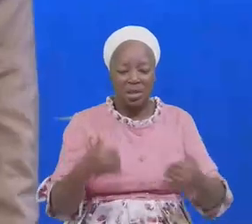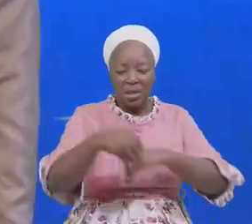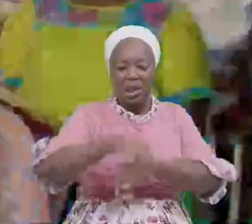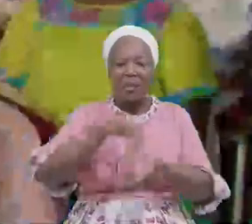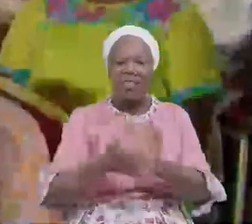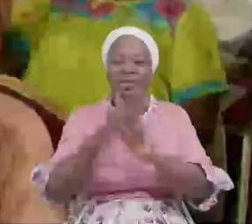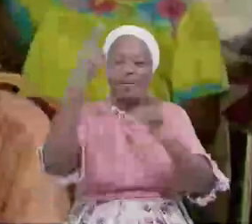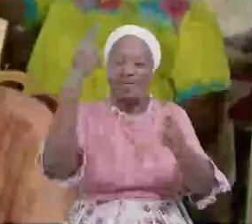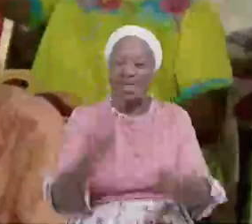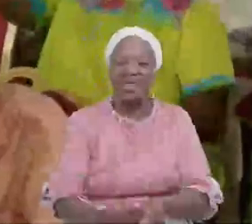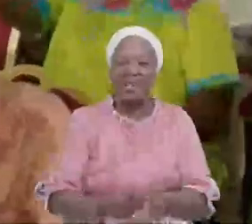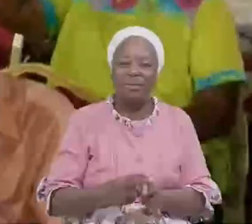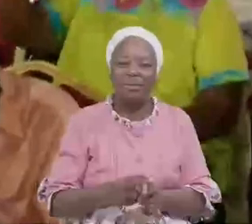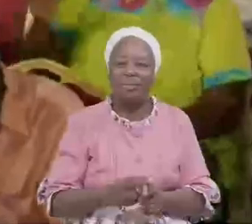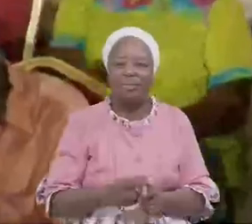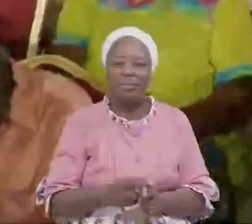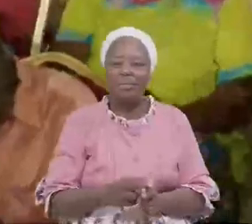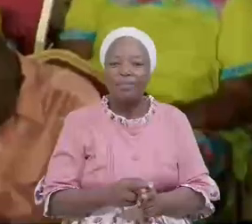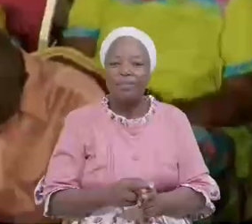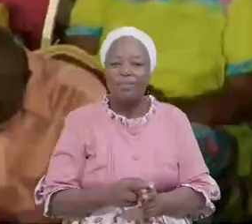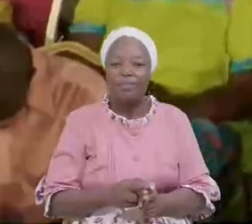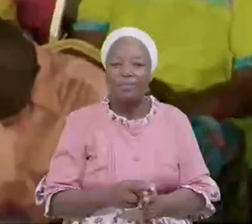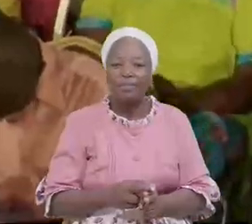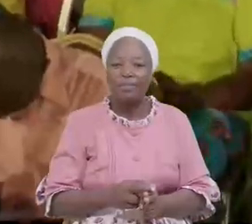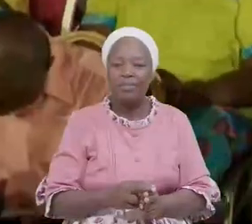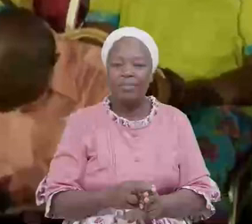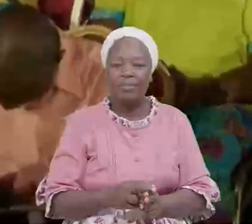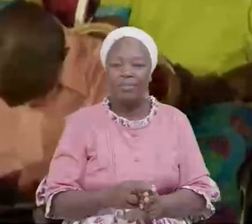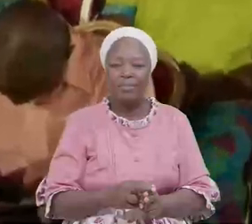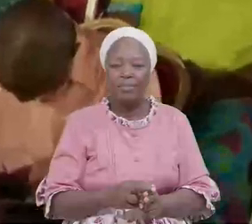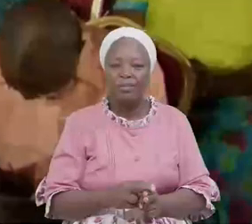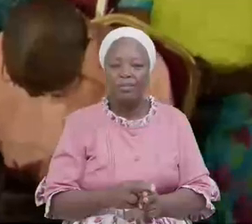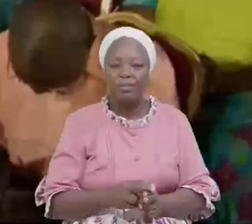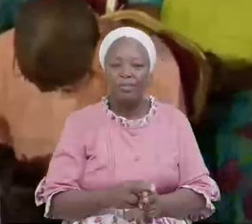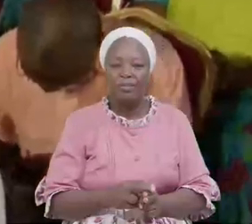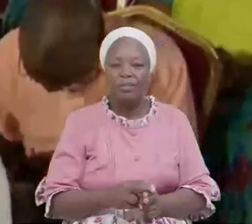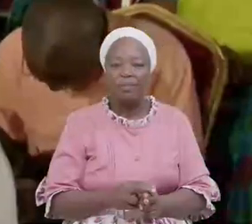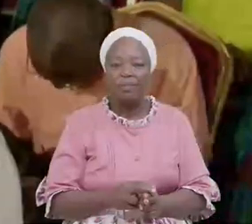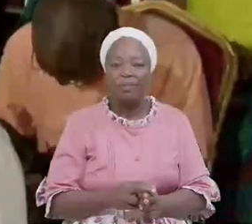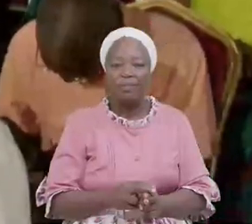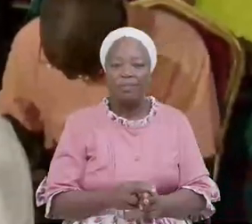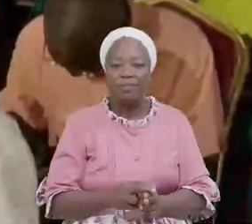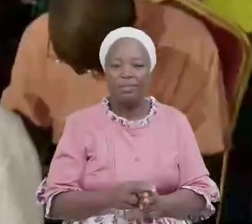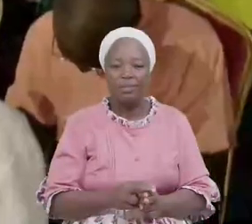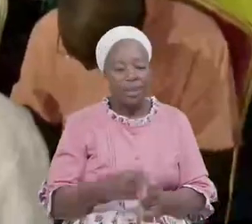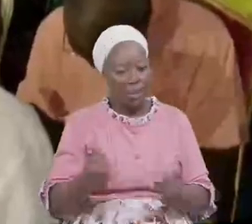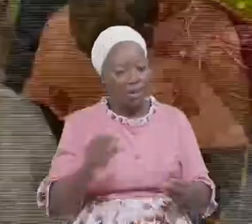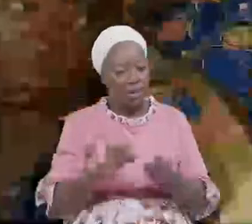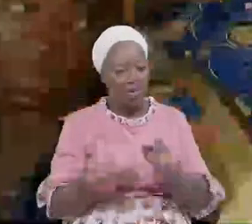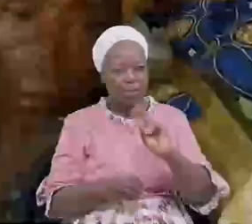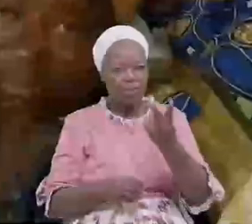La vie de quelqu'un qui reçoit la visitation du ciel venant de Christ. Et c'est pour toi ce soir au nom de Jésus. Deuxième